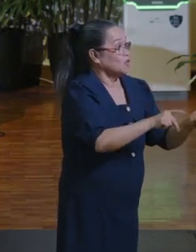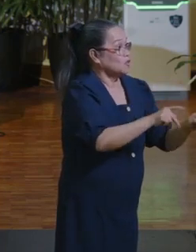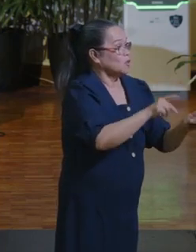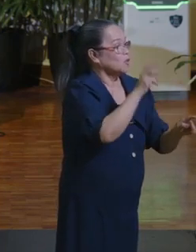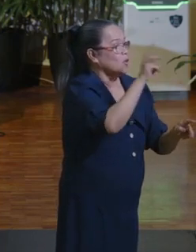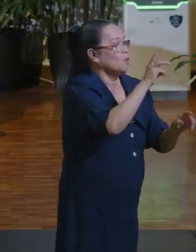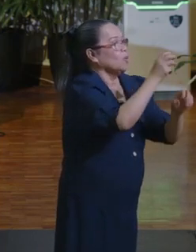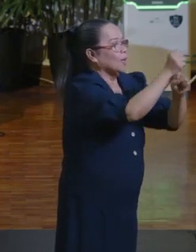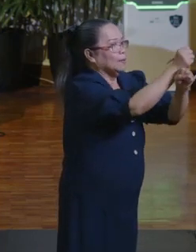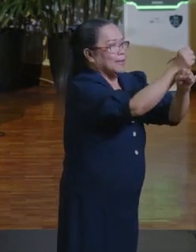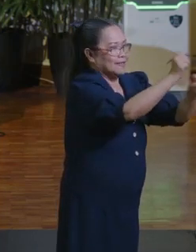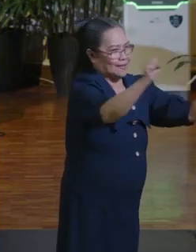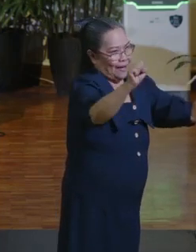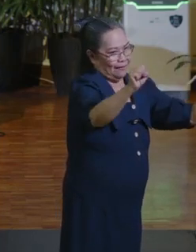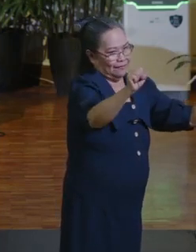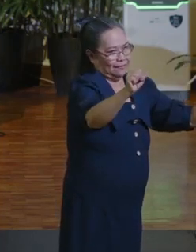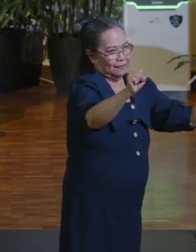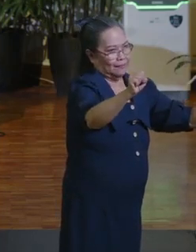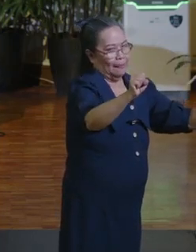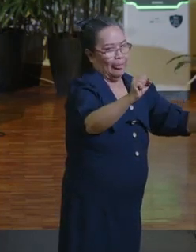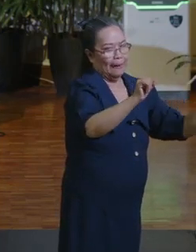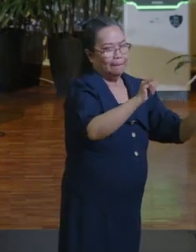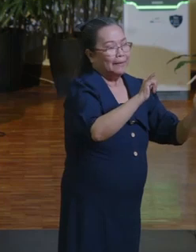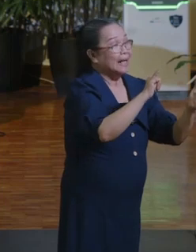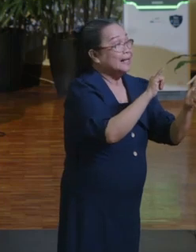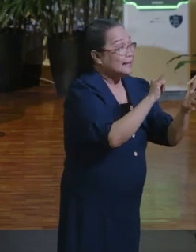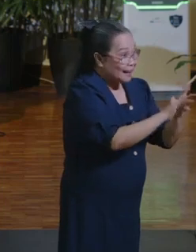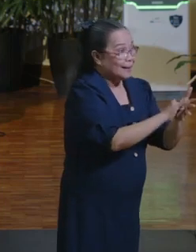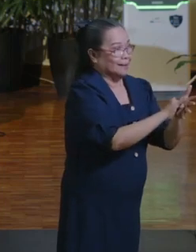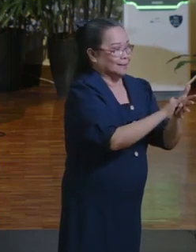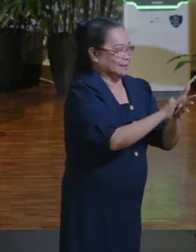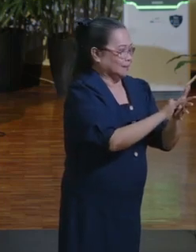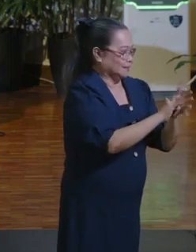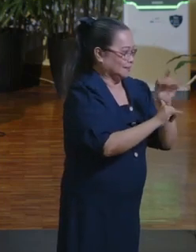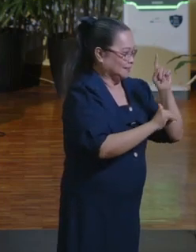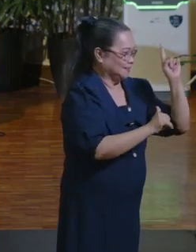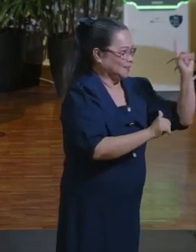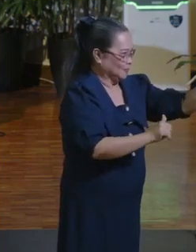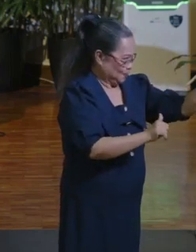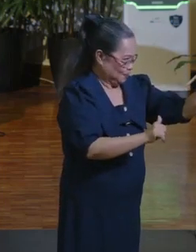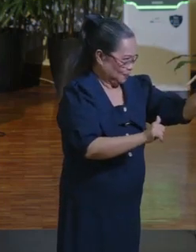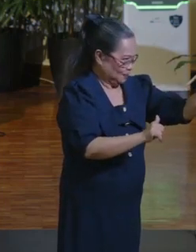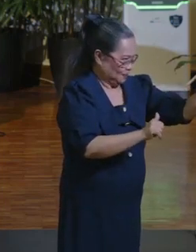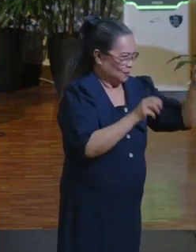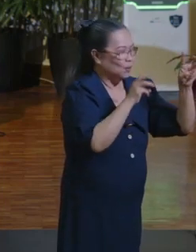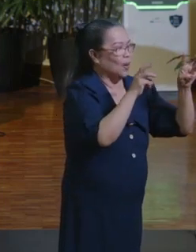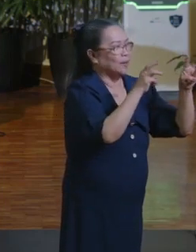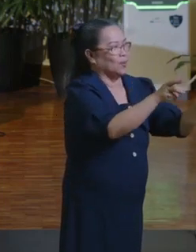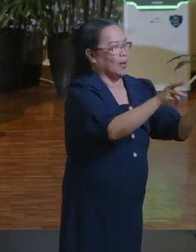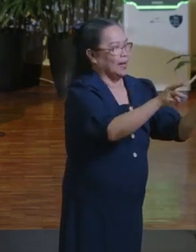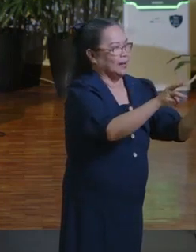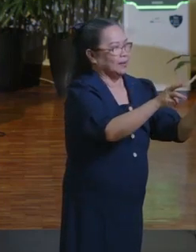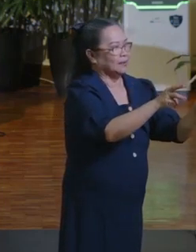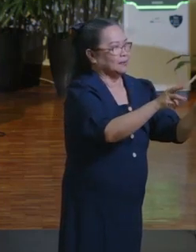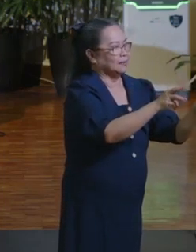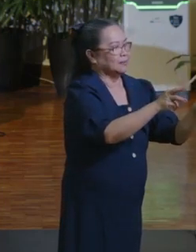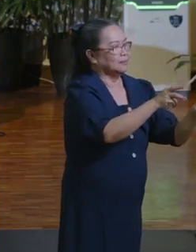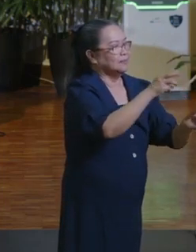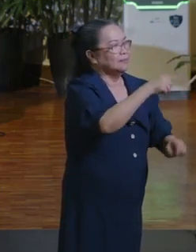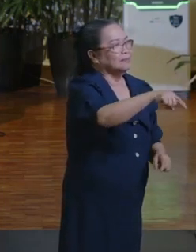ay maligtas. Yan lamang ang kaisa-isang paraan